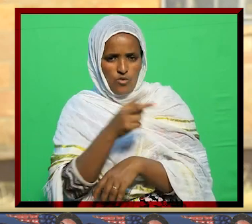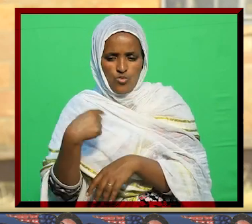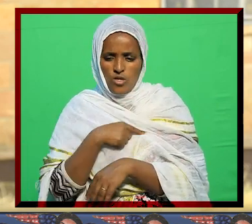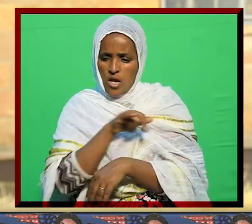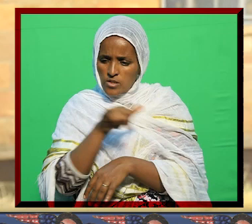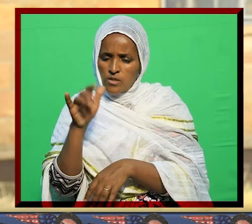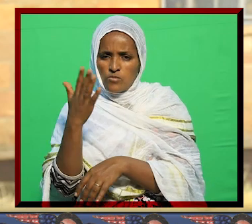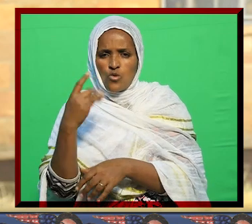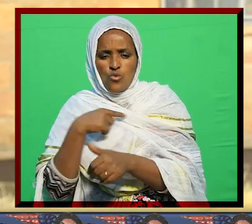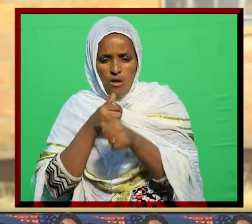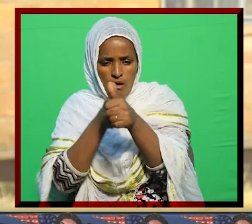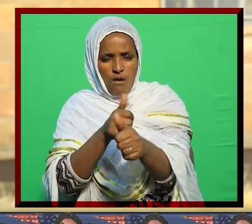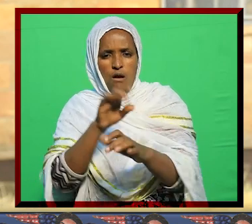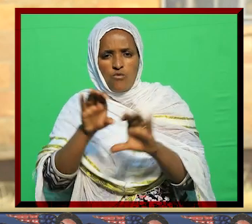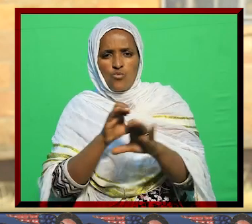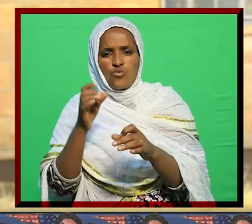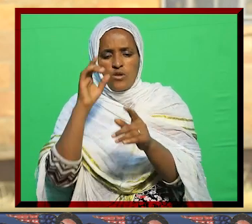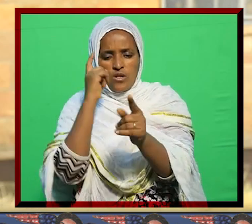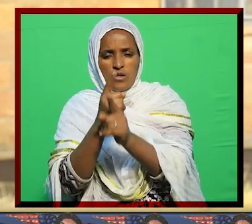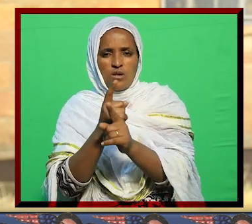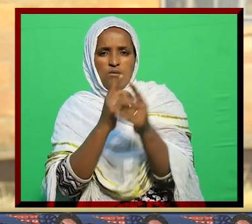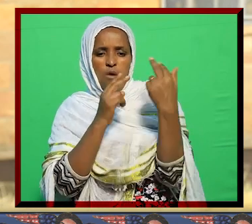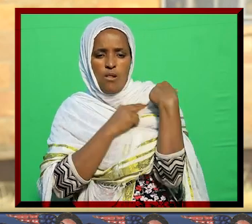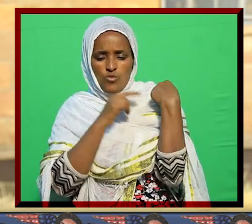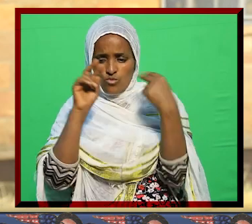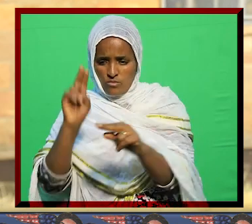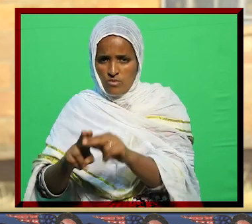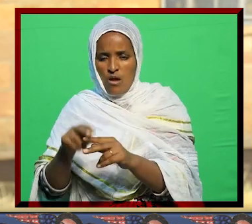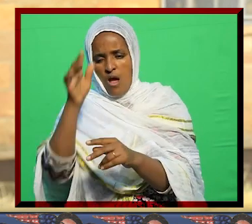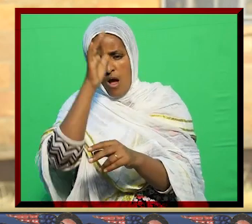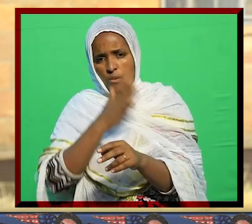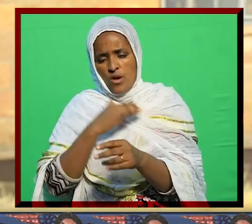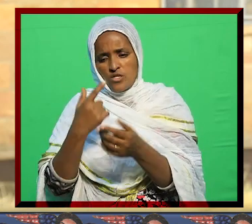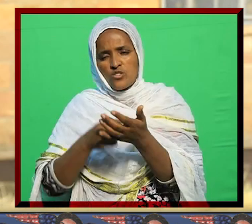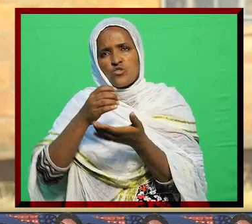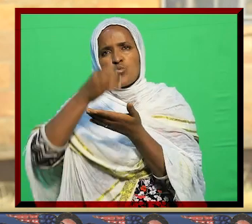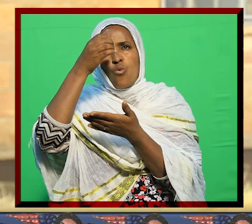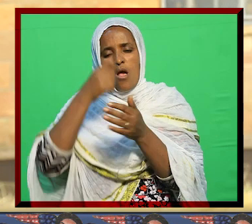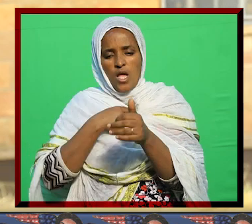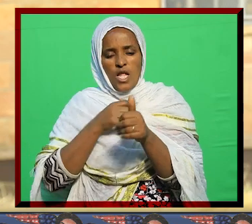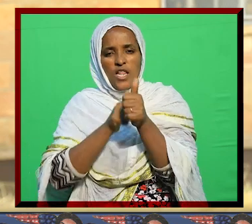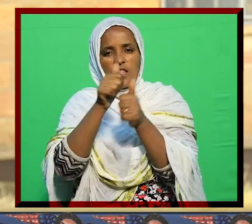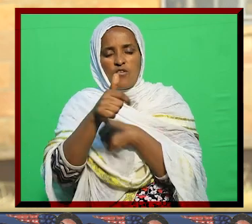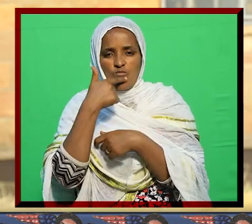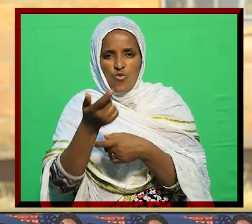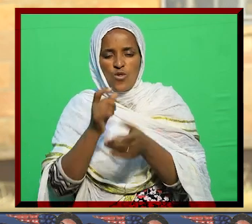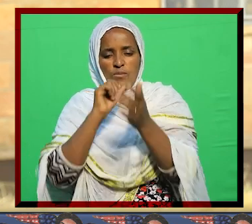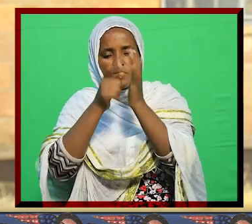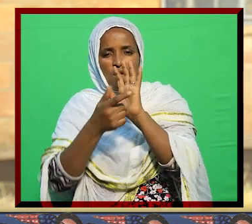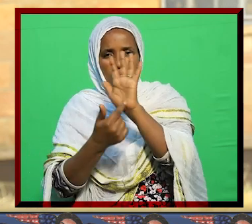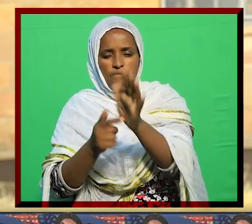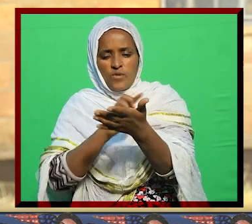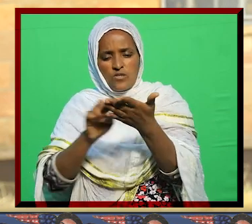ኑ ተመልከቱ፣ እኛን ምሰሉ፣ እኛን አድርጉ። ልክ ባለቤቱ ቁጭ አለና አባቴ ወይ እቺ ጽዋ ከኔ ትለፍ እያለ ጸለየ